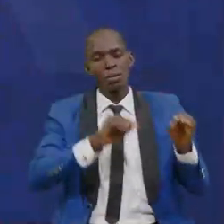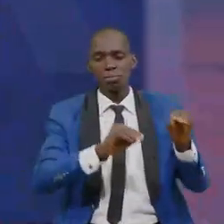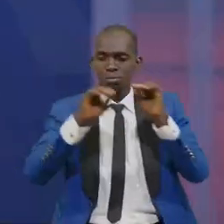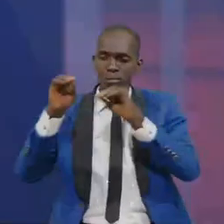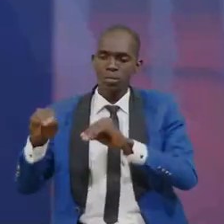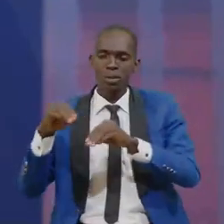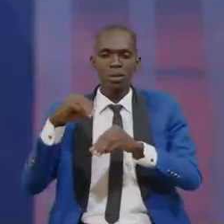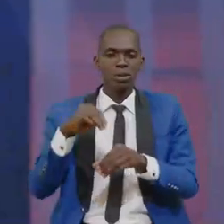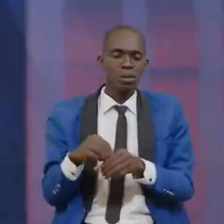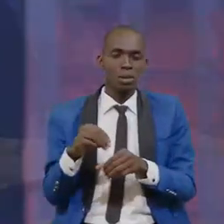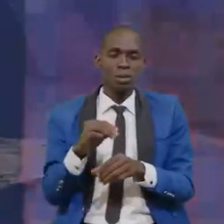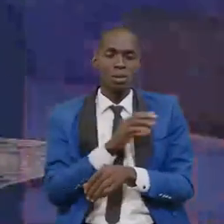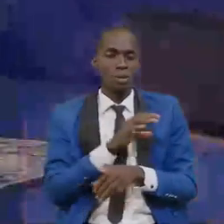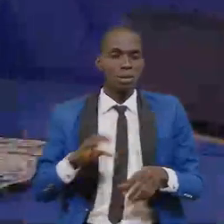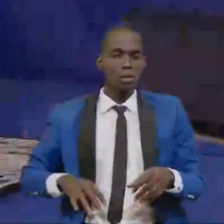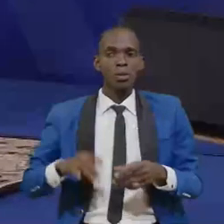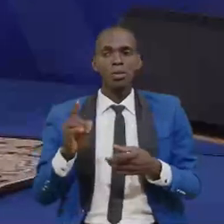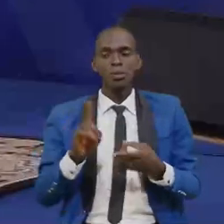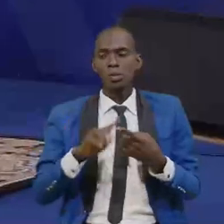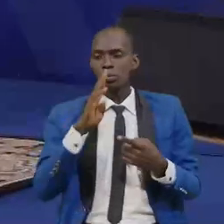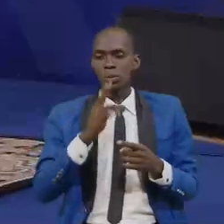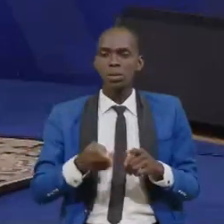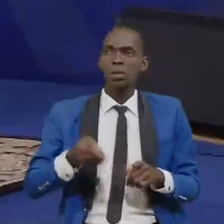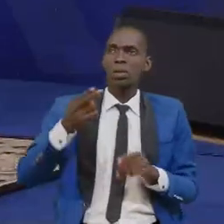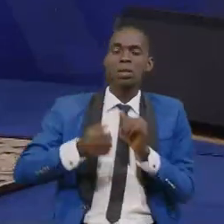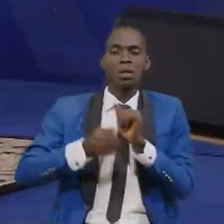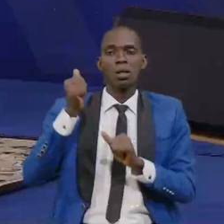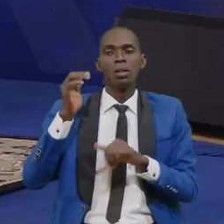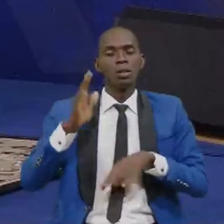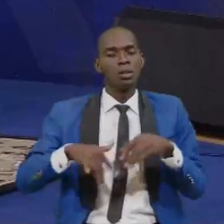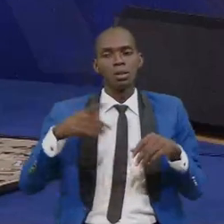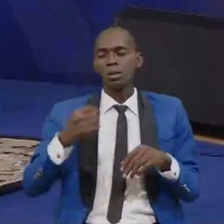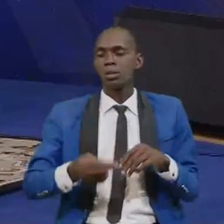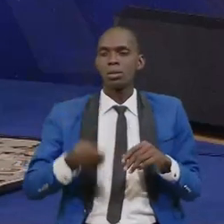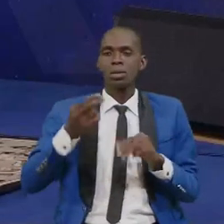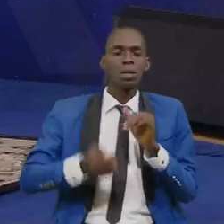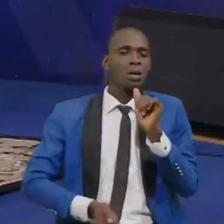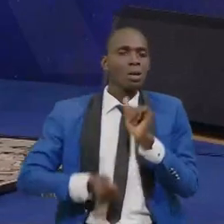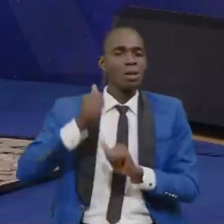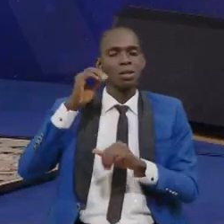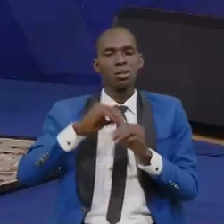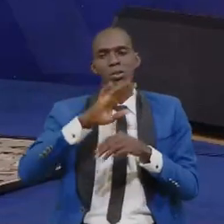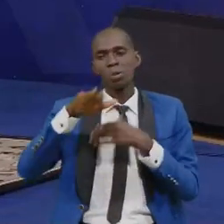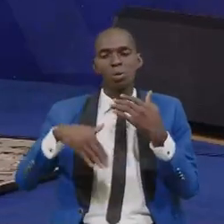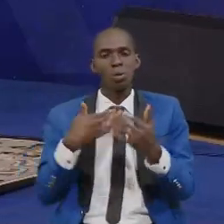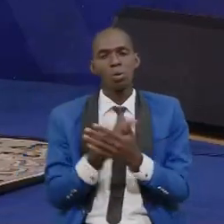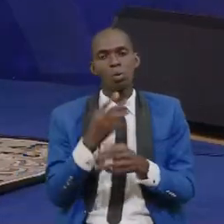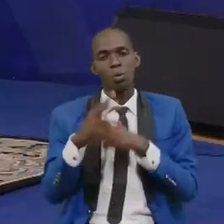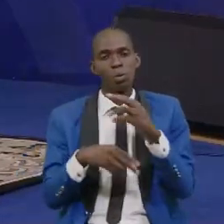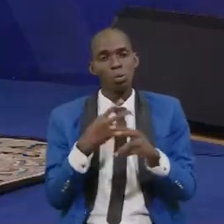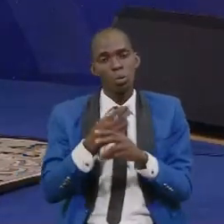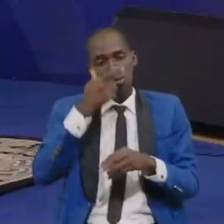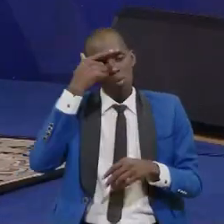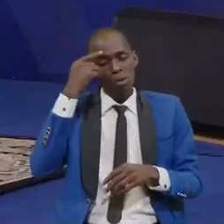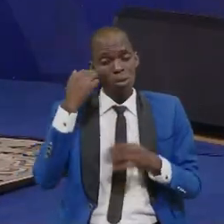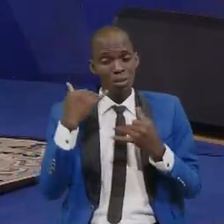positionné pour être hautement élevé que le plus élevé dans tout l'univers. Parce que maintenant,